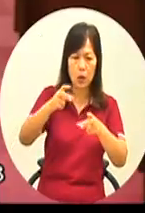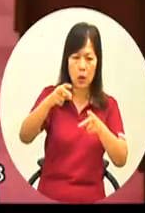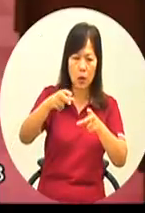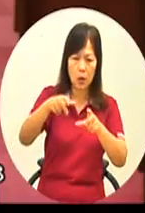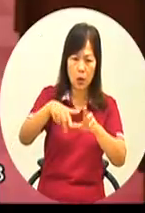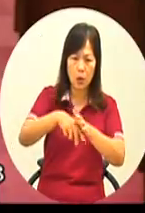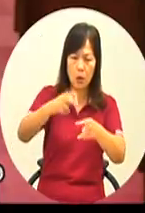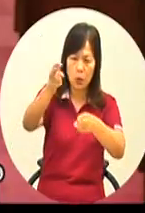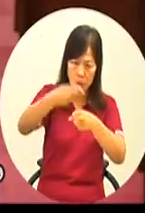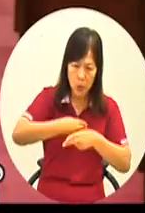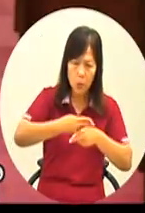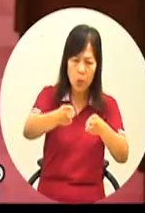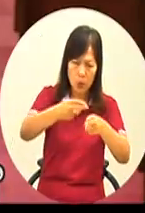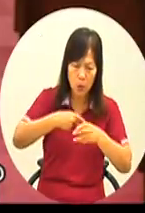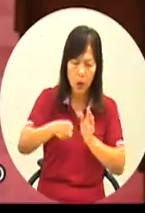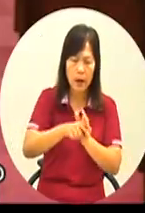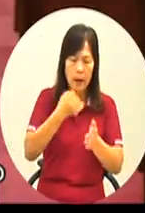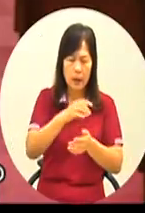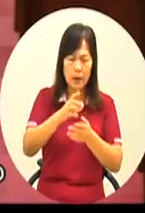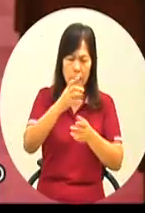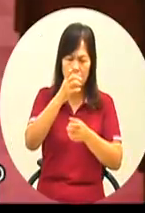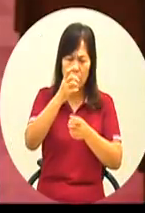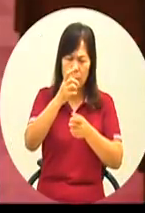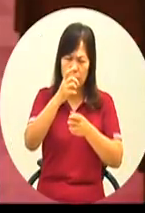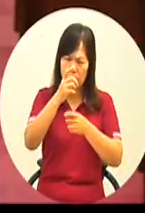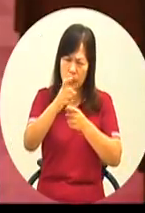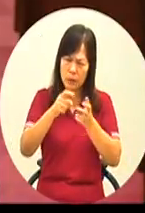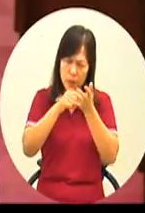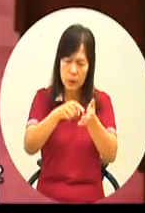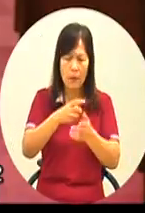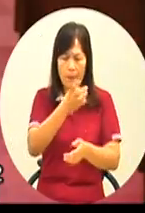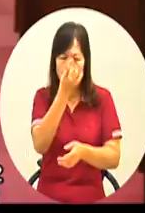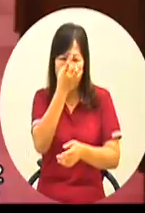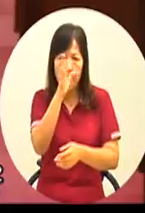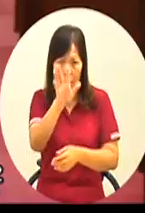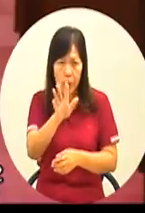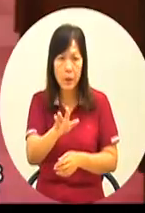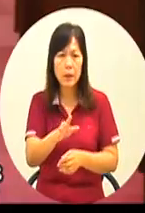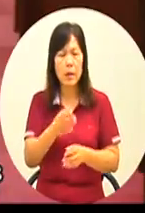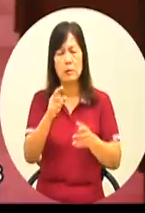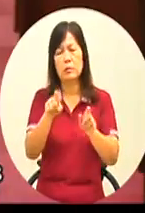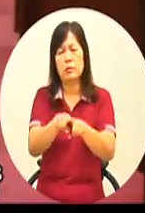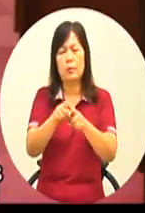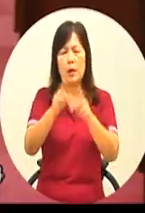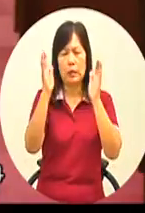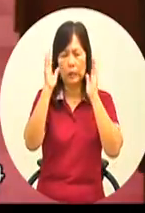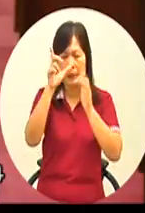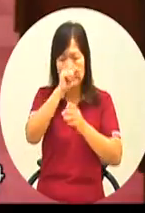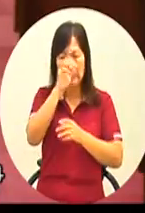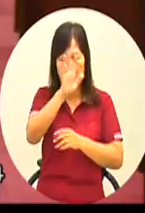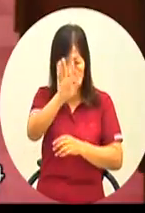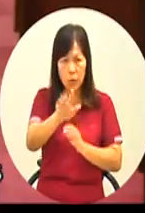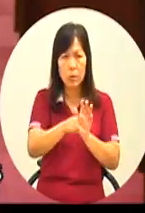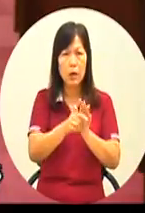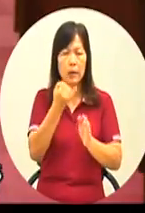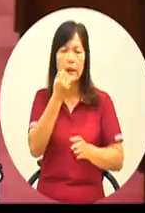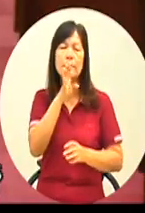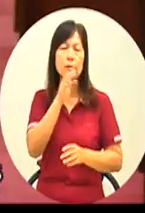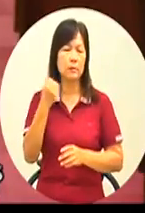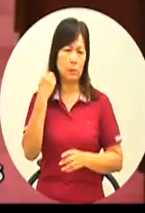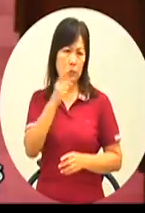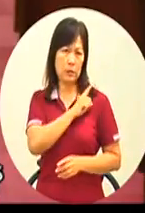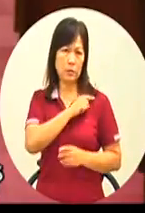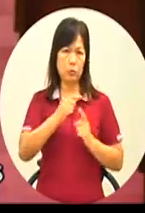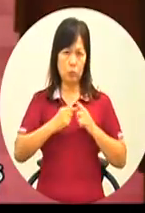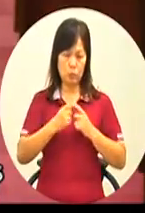庙请十外档，请未出来，足正常的啊。对不对？啊，其实呢，我是刚刚讲，因为你就是本身以身作则，以后你的